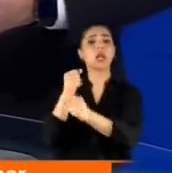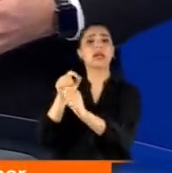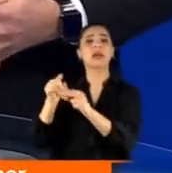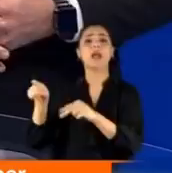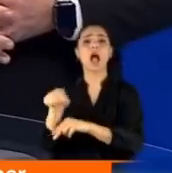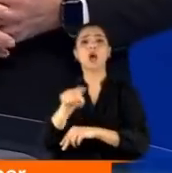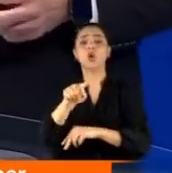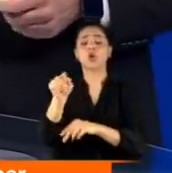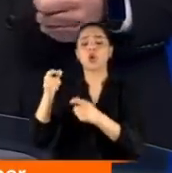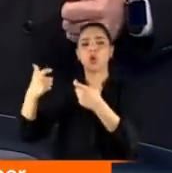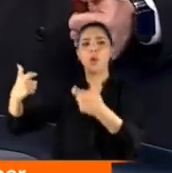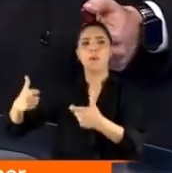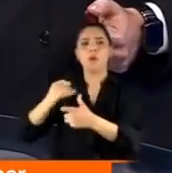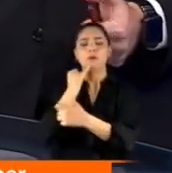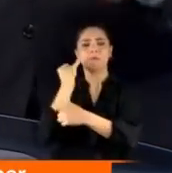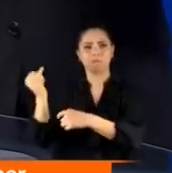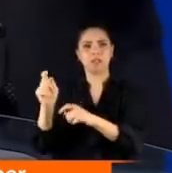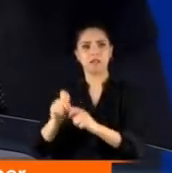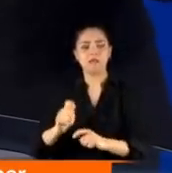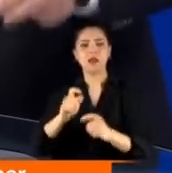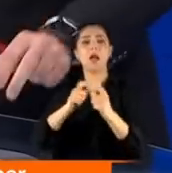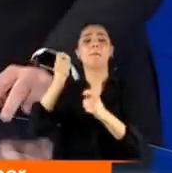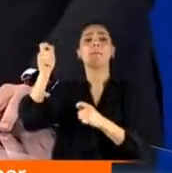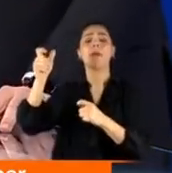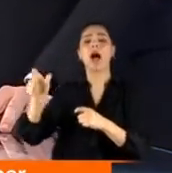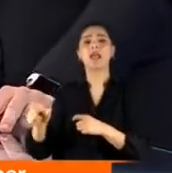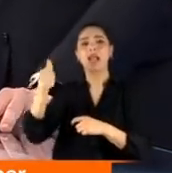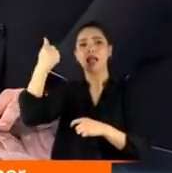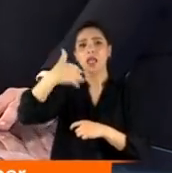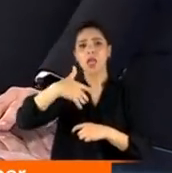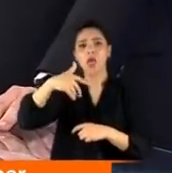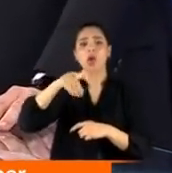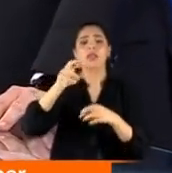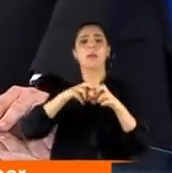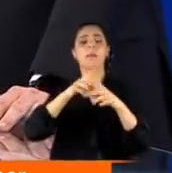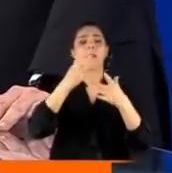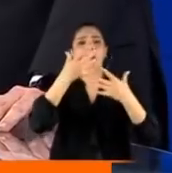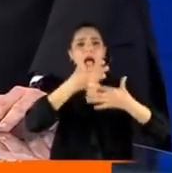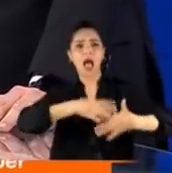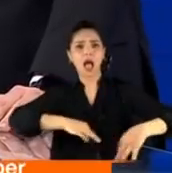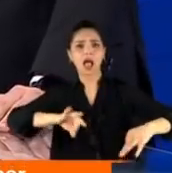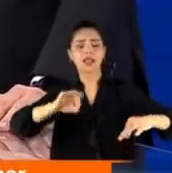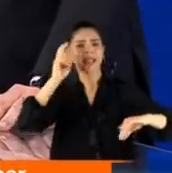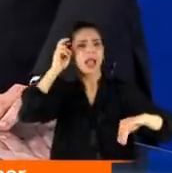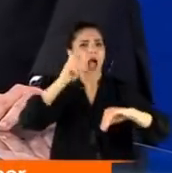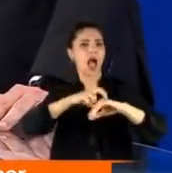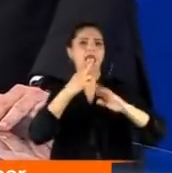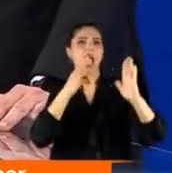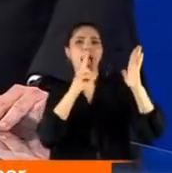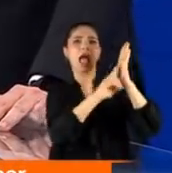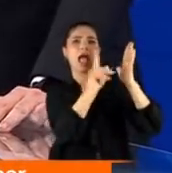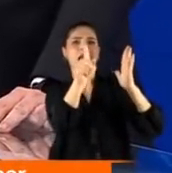bölgesel yönetiminde Barzani'nin misafiri olmuştu. Barzani yönetimi Papa için hazırlattığı hatıra pulu ki